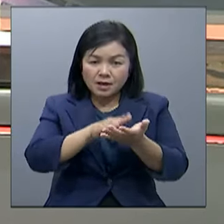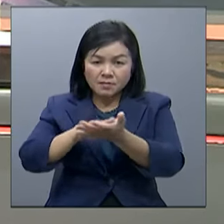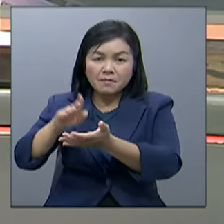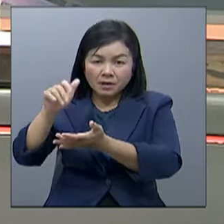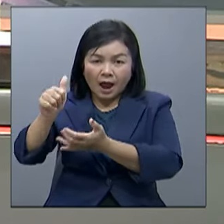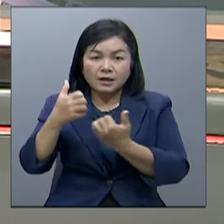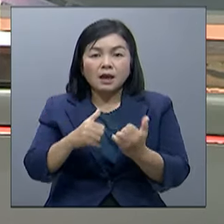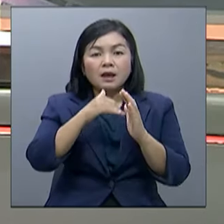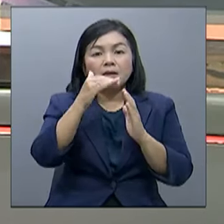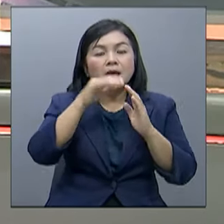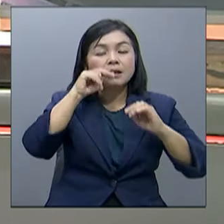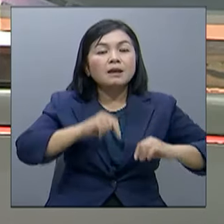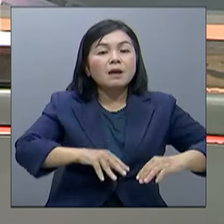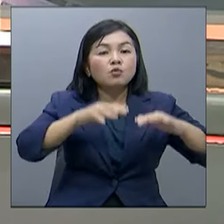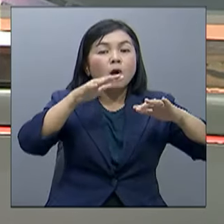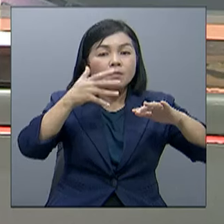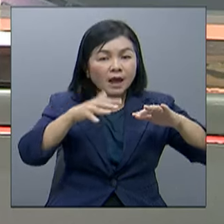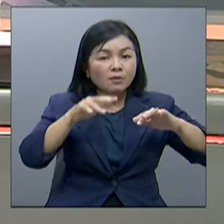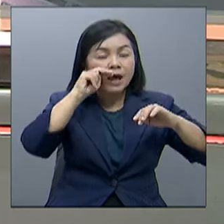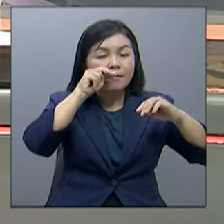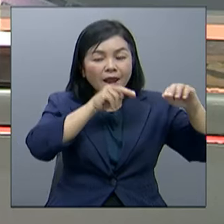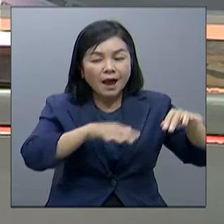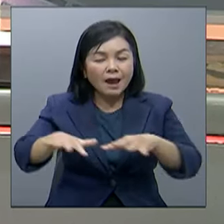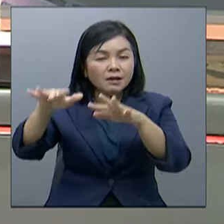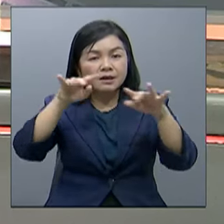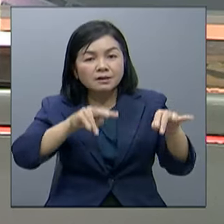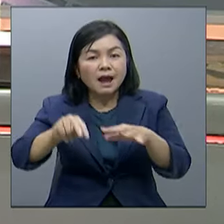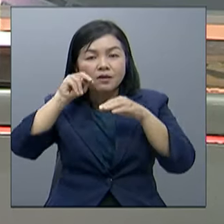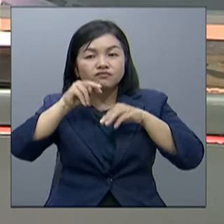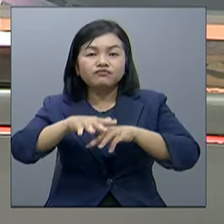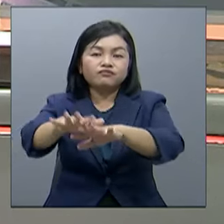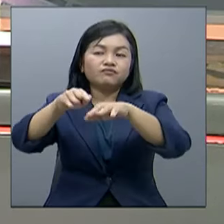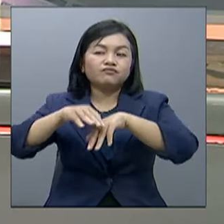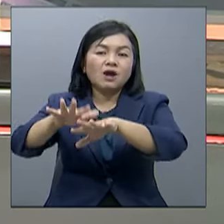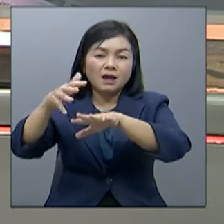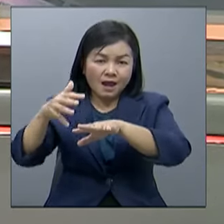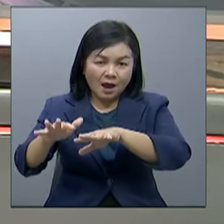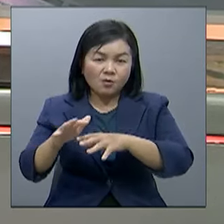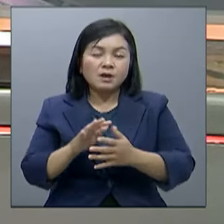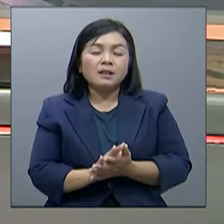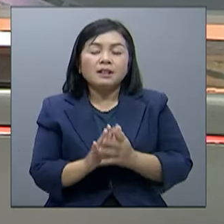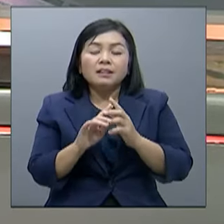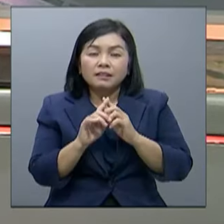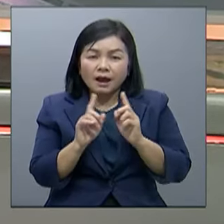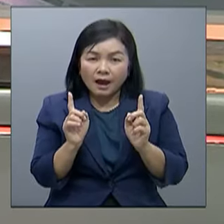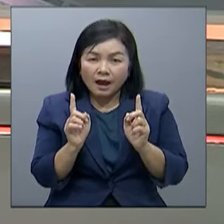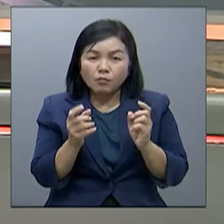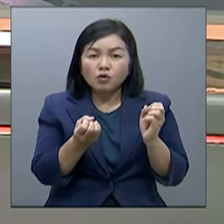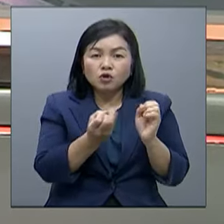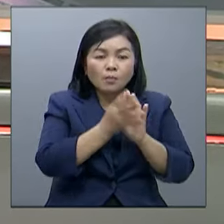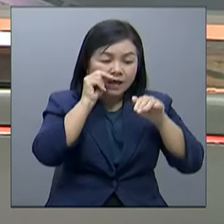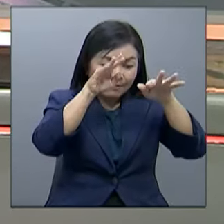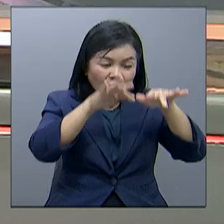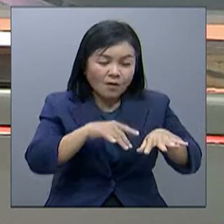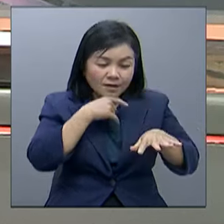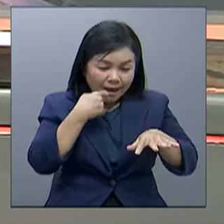ๆเนี่ยน้ำเริ่มกลับเข้าสู่ระบบแม่น้ำระบบคูคลองต่างๆแล้วนะแต่ว่านั่นก็ทำให้ความเสียหายมันเห็นได้